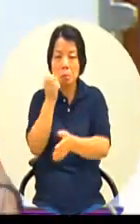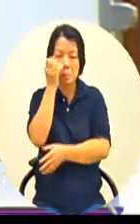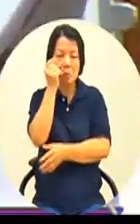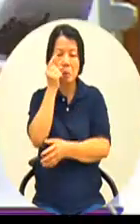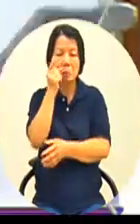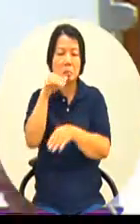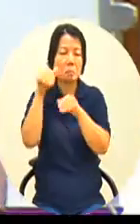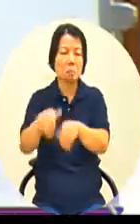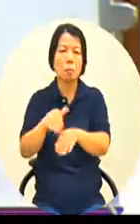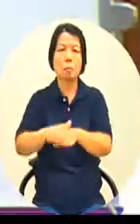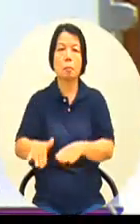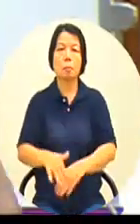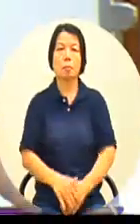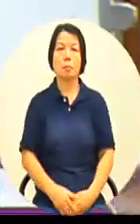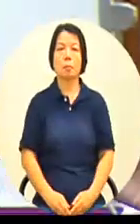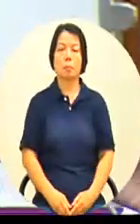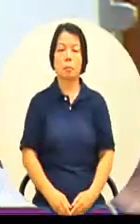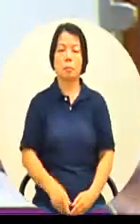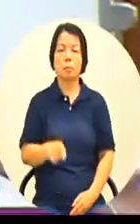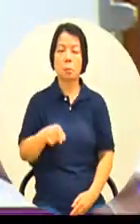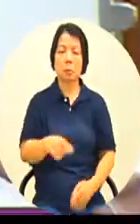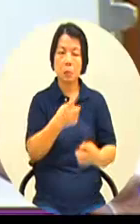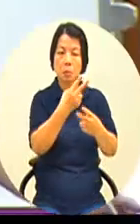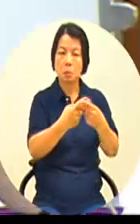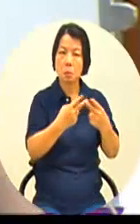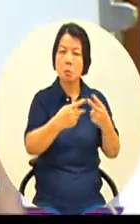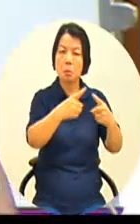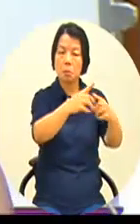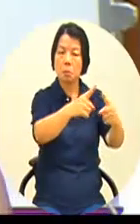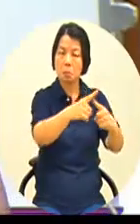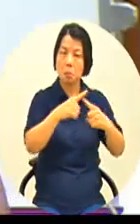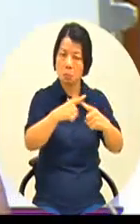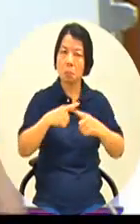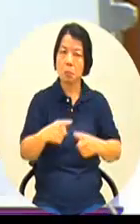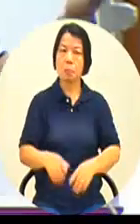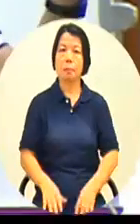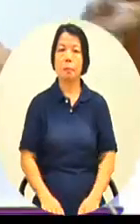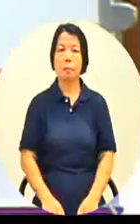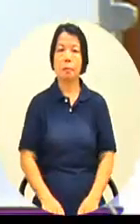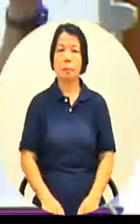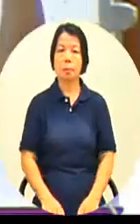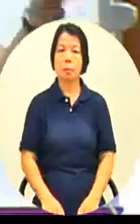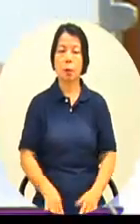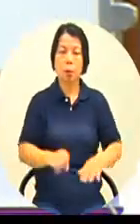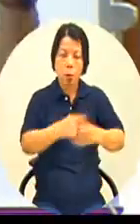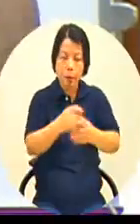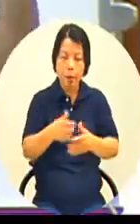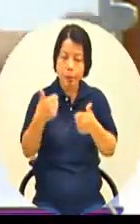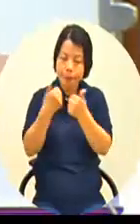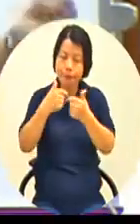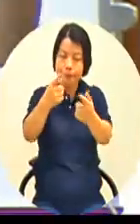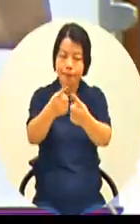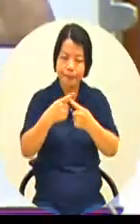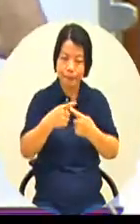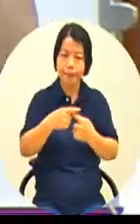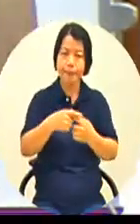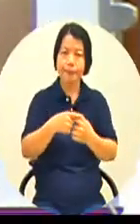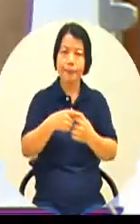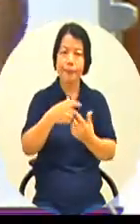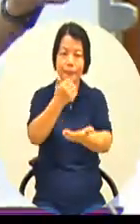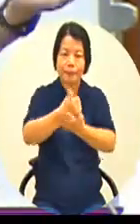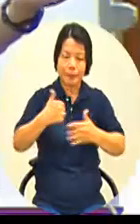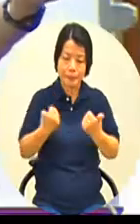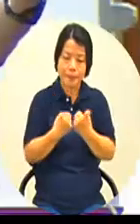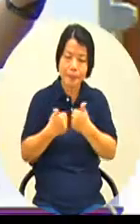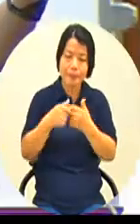哦，我是安尼甲你讲，这个客源，所以客源不仅是来开会、来运动、来佚佗哦，然后